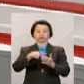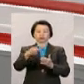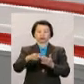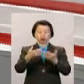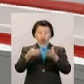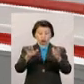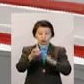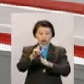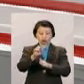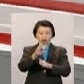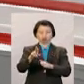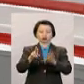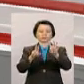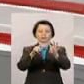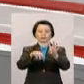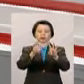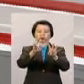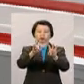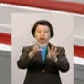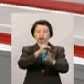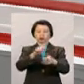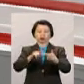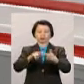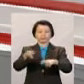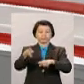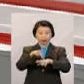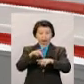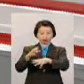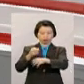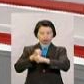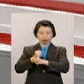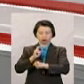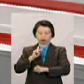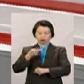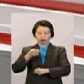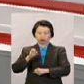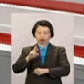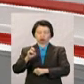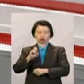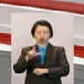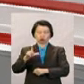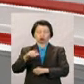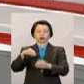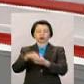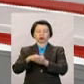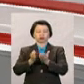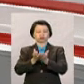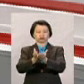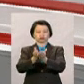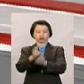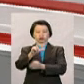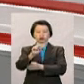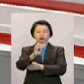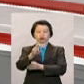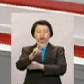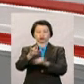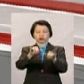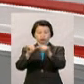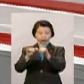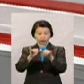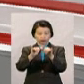Laser 4.7, sementara perak disumbang Khairul Nizam Muhammad Effendi dalam acara Laser Standard.